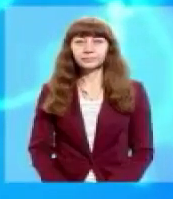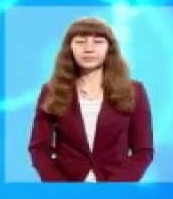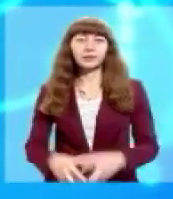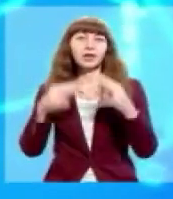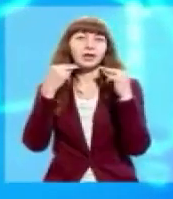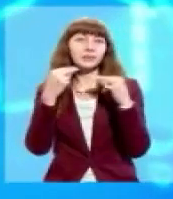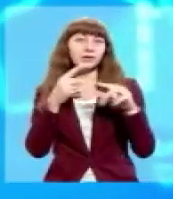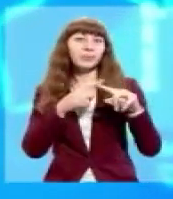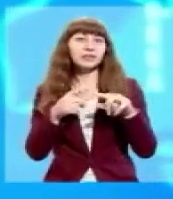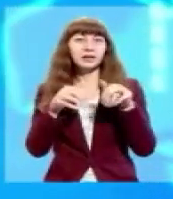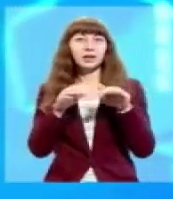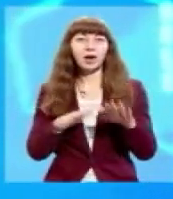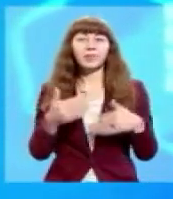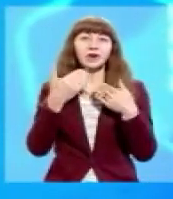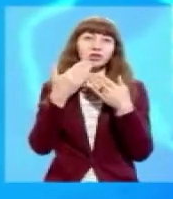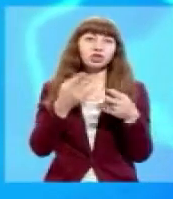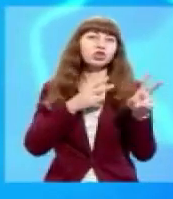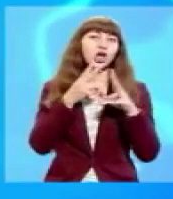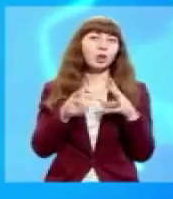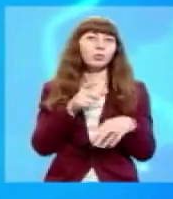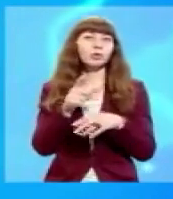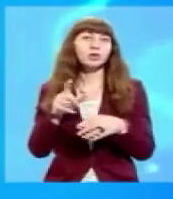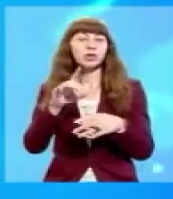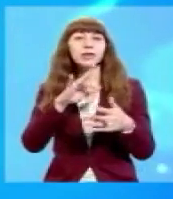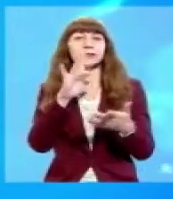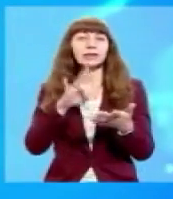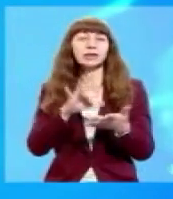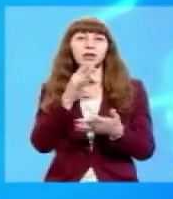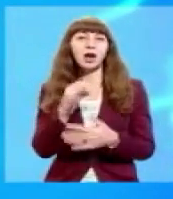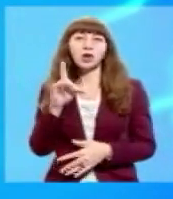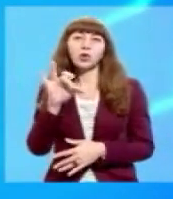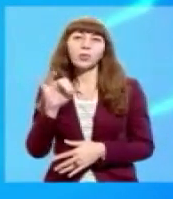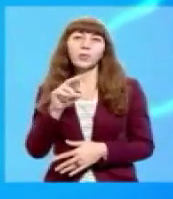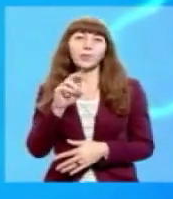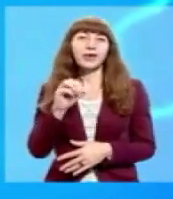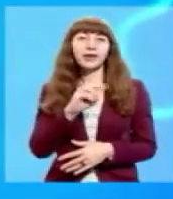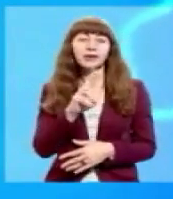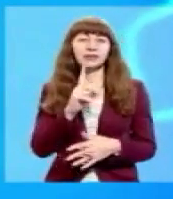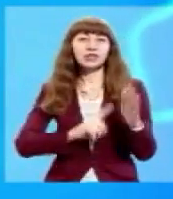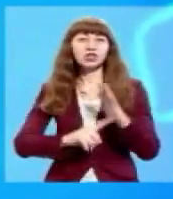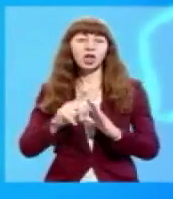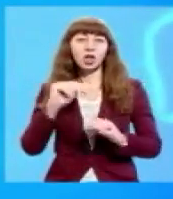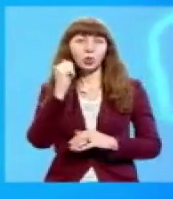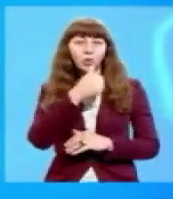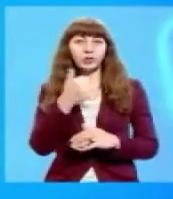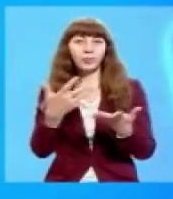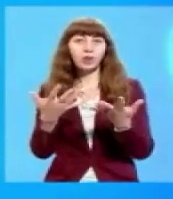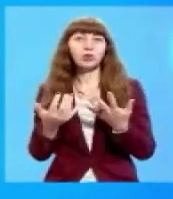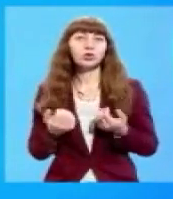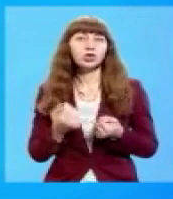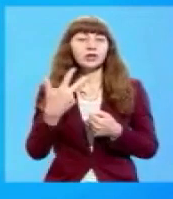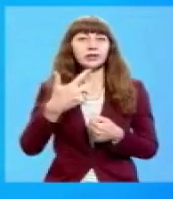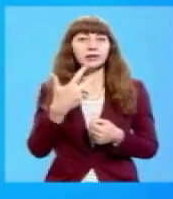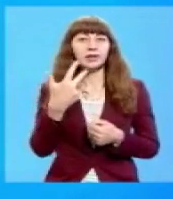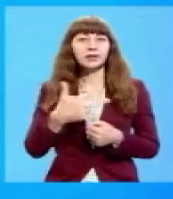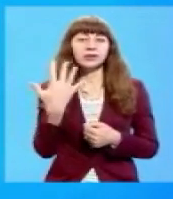Тұрғындардың өтінішін тиімдері жылдам шешу. Қостанайдағы ай көмек ахуалдық орталығына жыл басынан бері 35924 өтініш